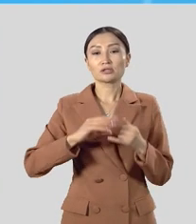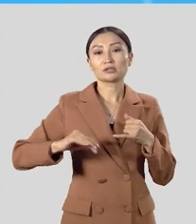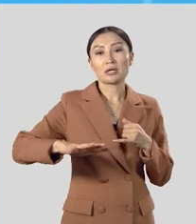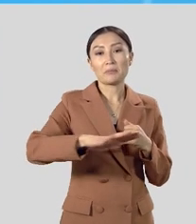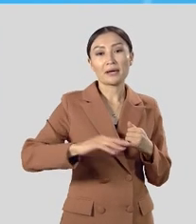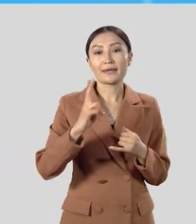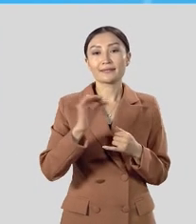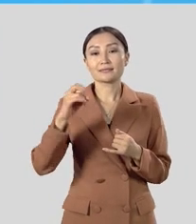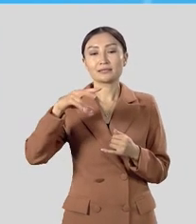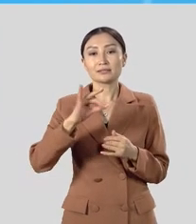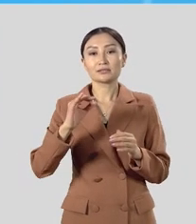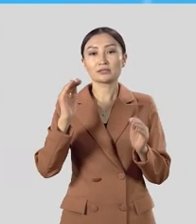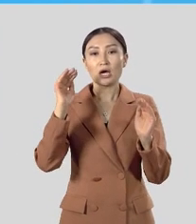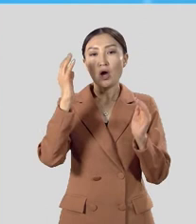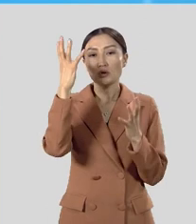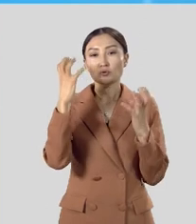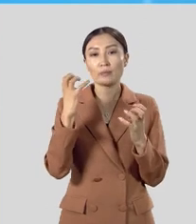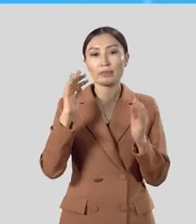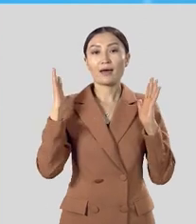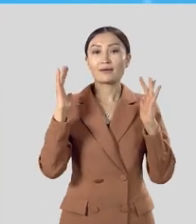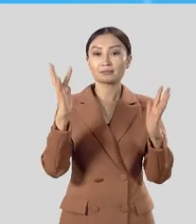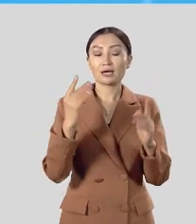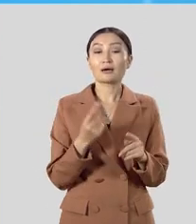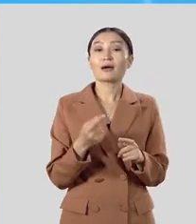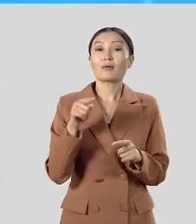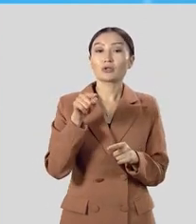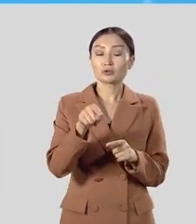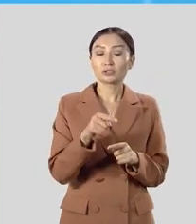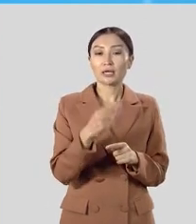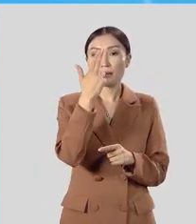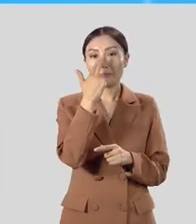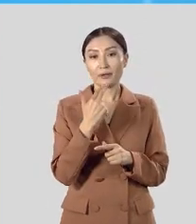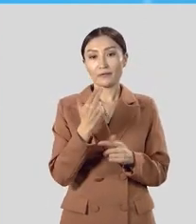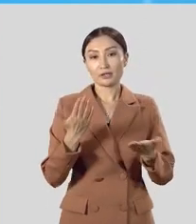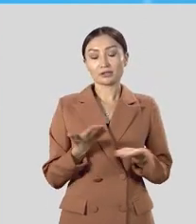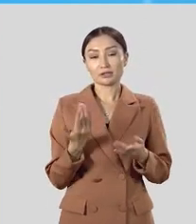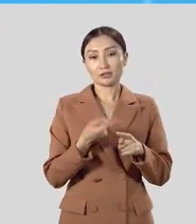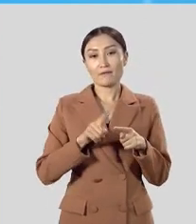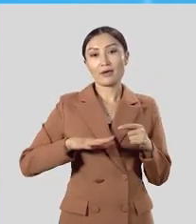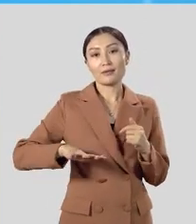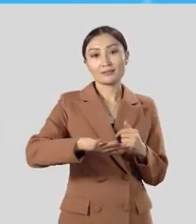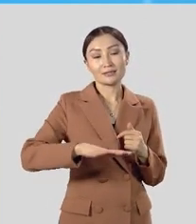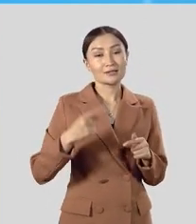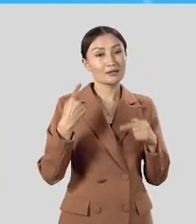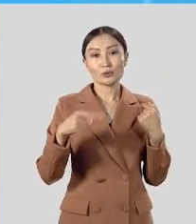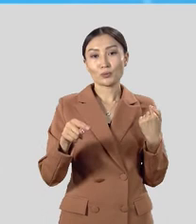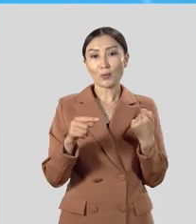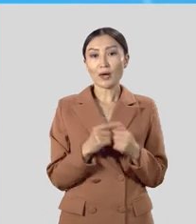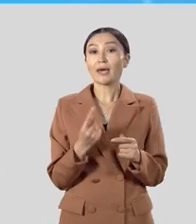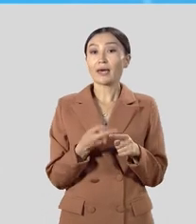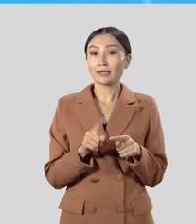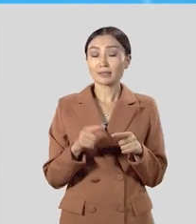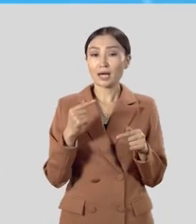а кислица в затемненных лесах. Конечно же, потому что они приспособлены к жизни в этой среде, а не в другой.